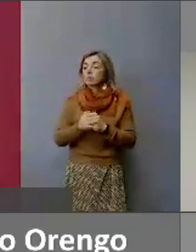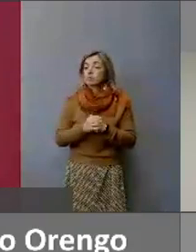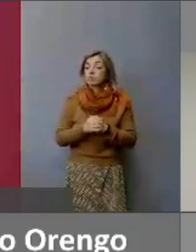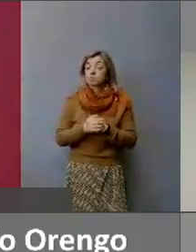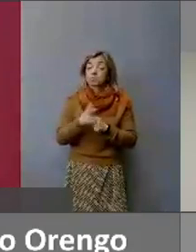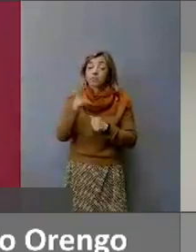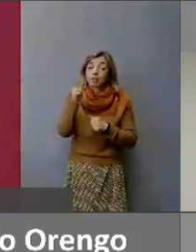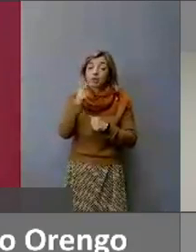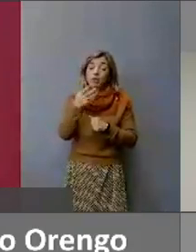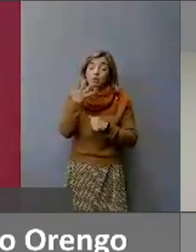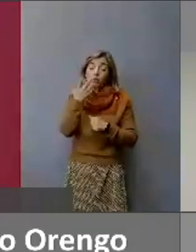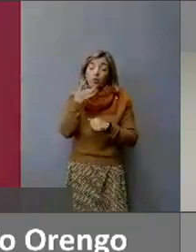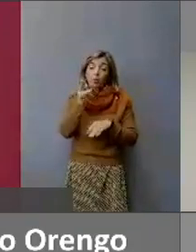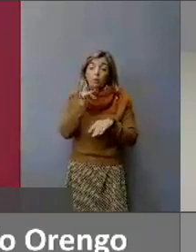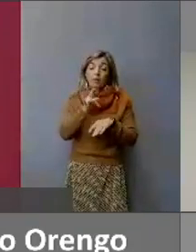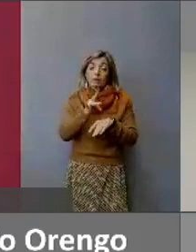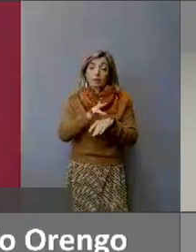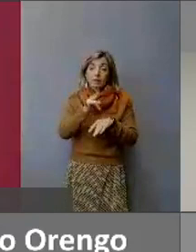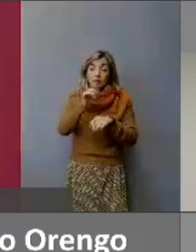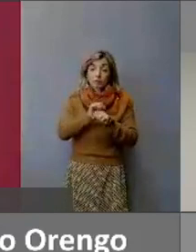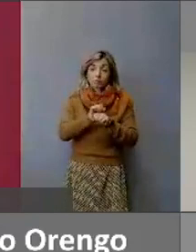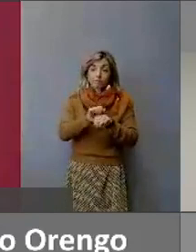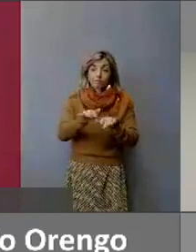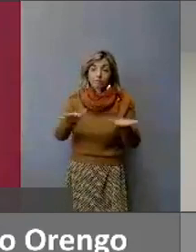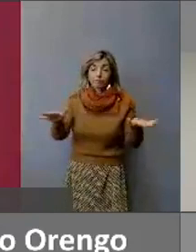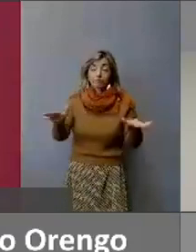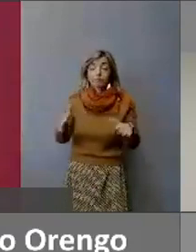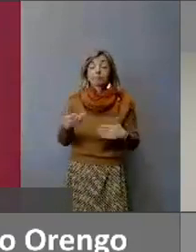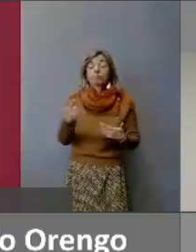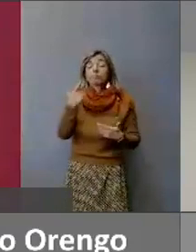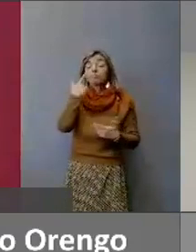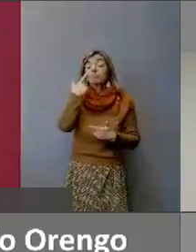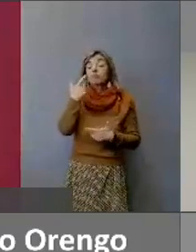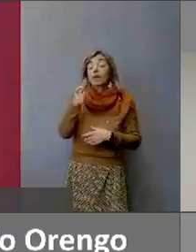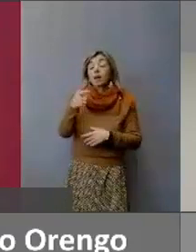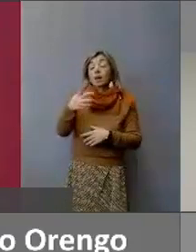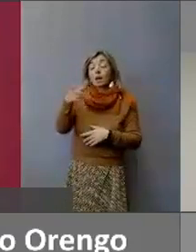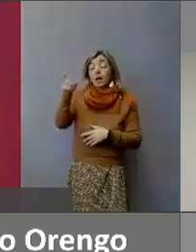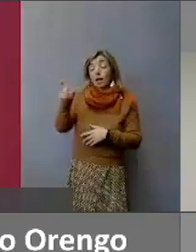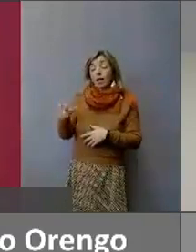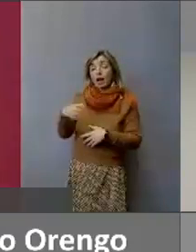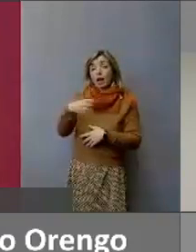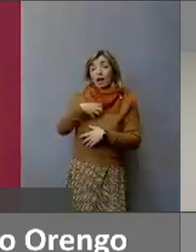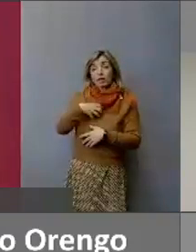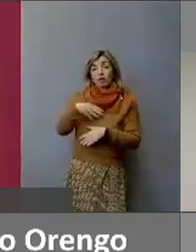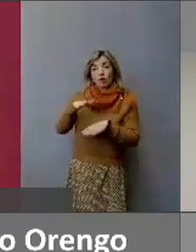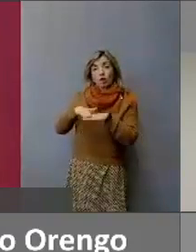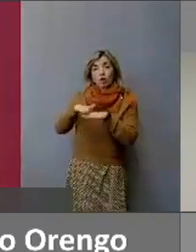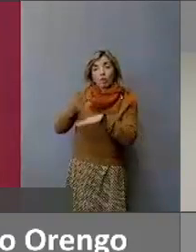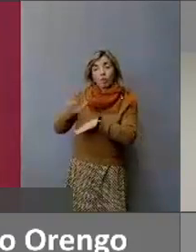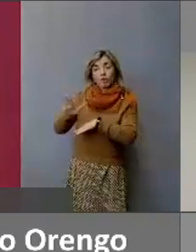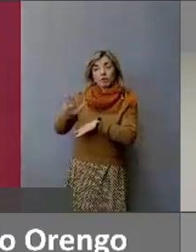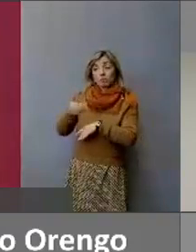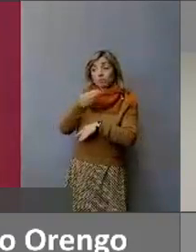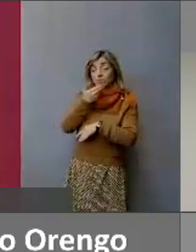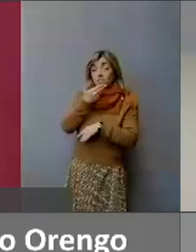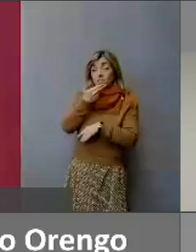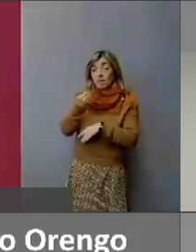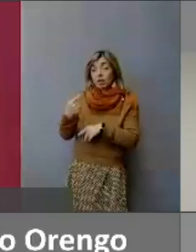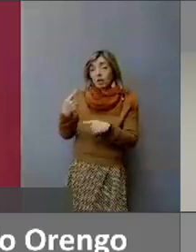realizzazione cioè quando non c'è un assessore di competenza chiedo al presidente consigli eventualmente di traslare poi in un